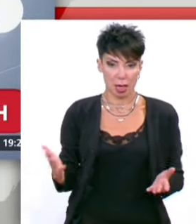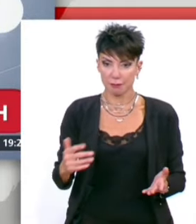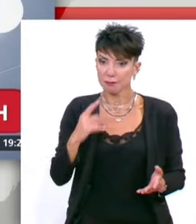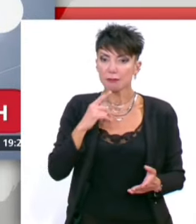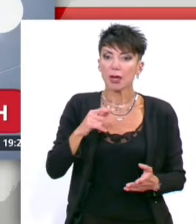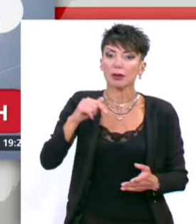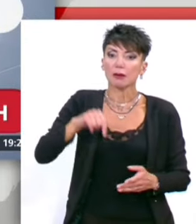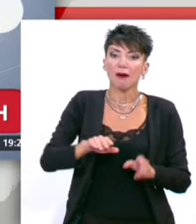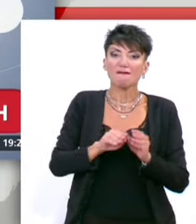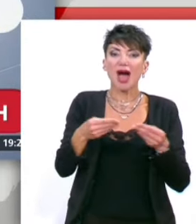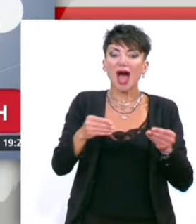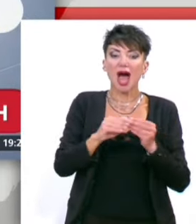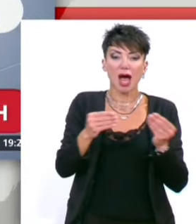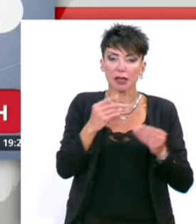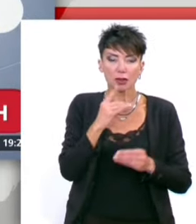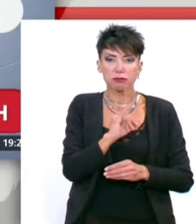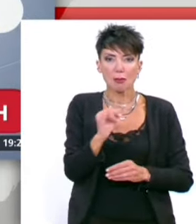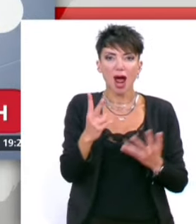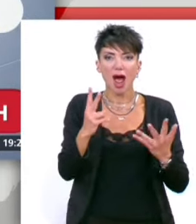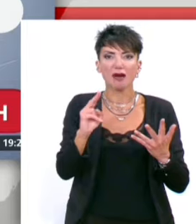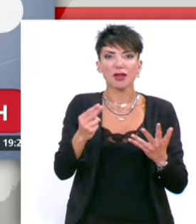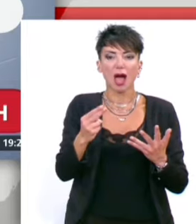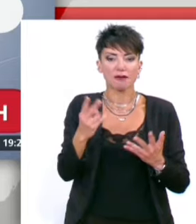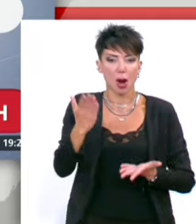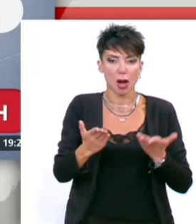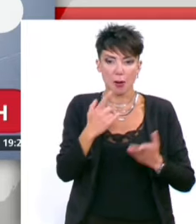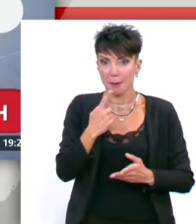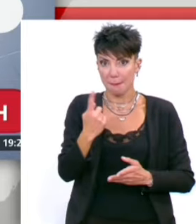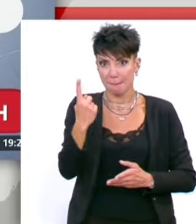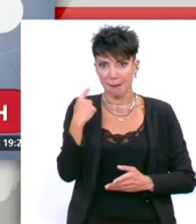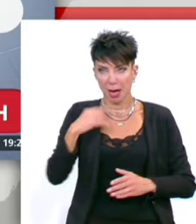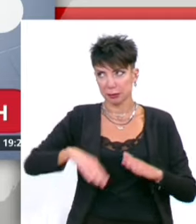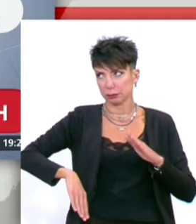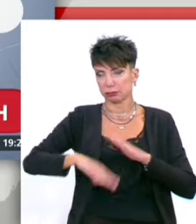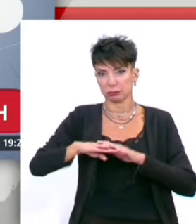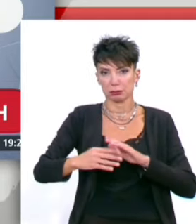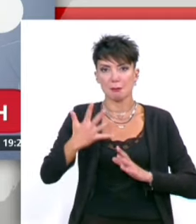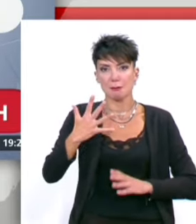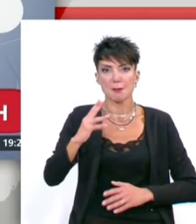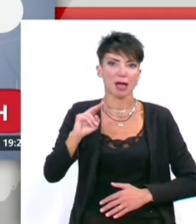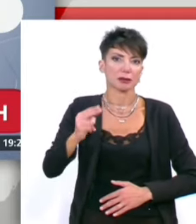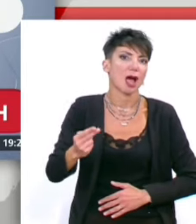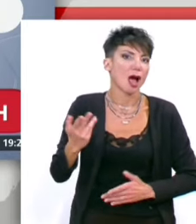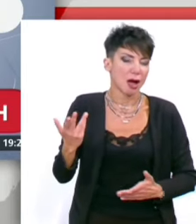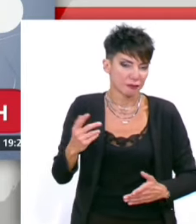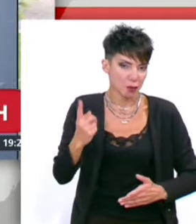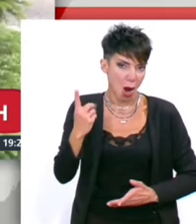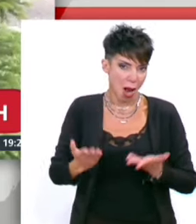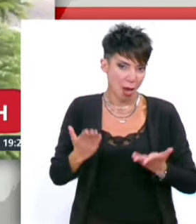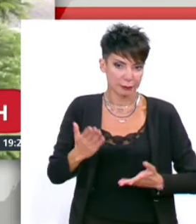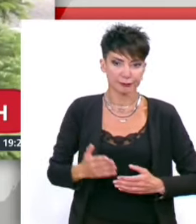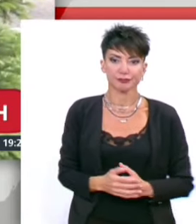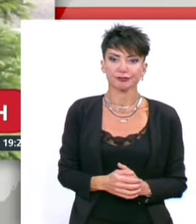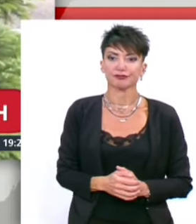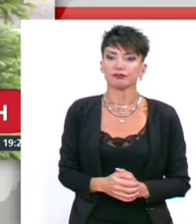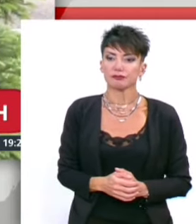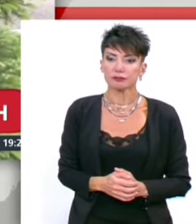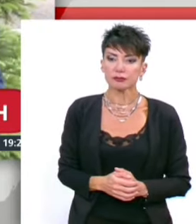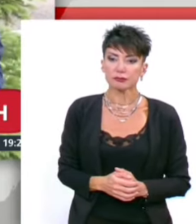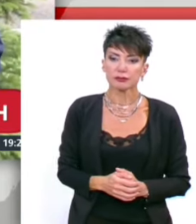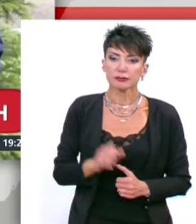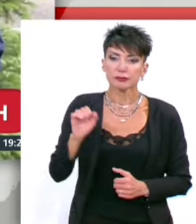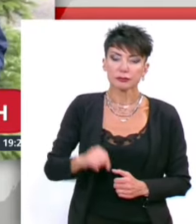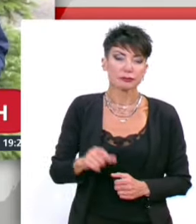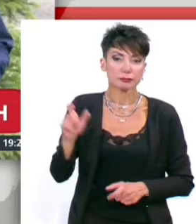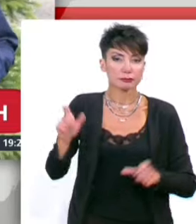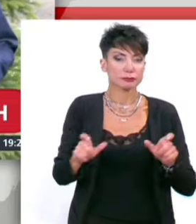με το Ινστιτούτο Καταναλωτή τα βερίκοκα, όταν πέρυσι την ίδια εποχή η ανώτερη τιμή δεν ξεπερνούσε τα 5 ευρώ το κιλό. Ακόμη και